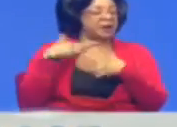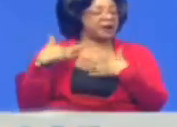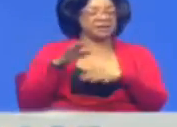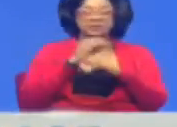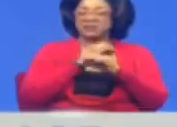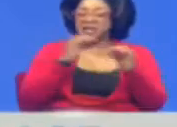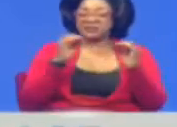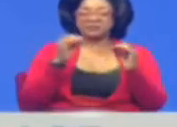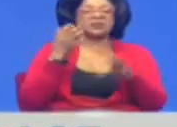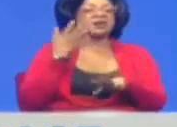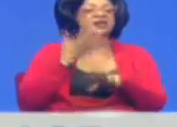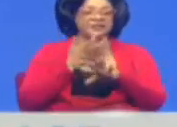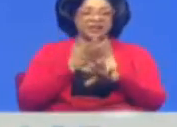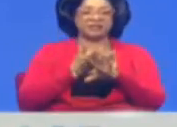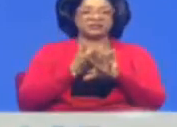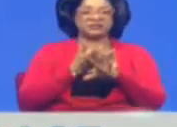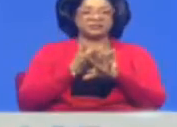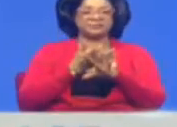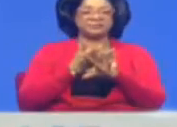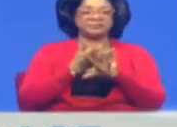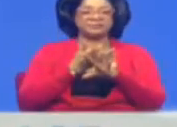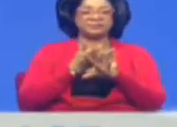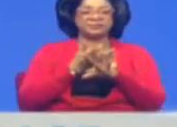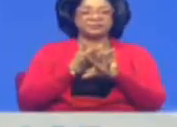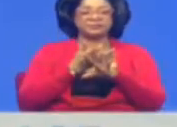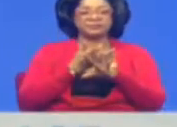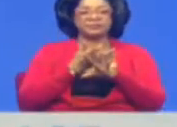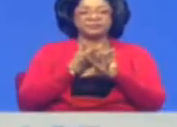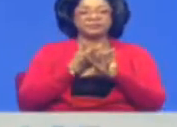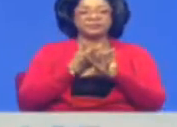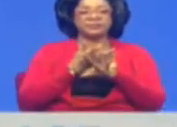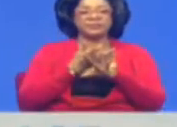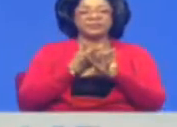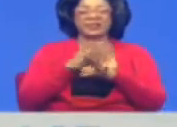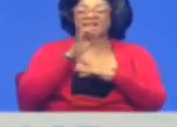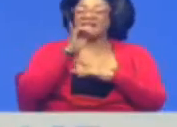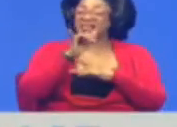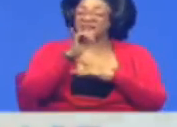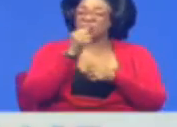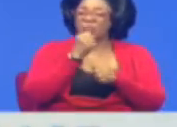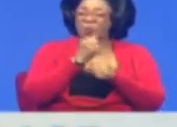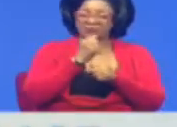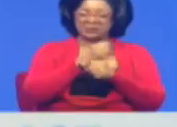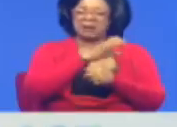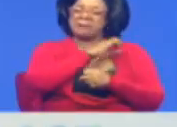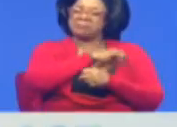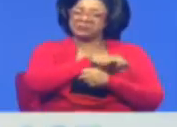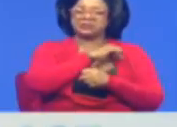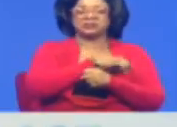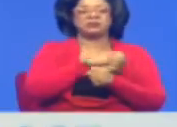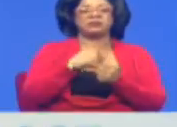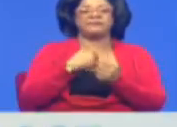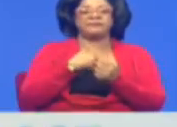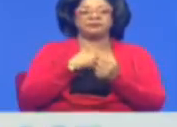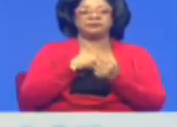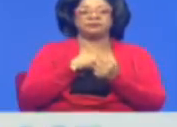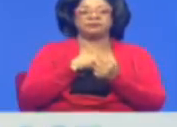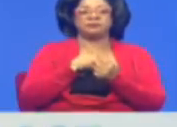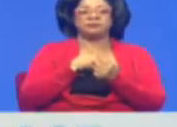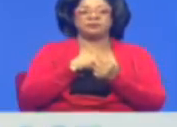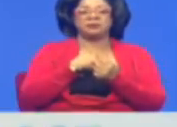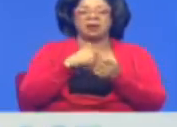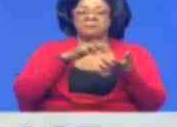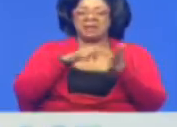pacemaking. Jambo la pili, pacemakers ni watu very patient. Sababu unaona hustahili kusaji